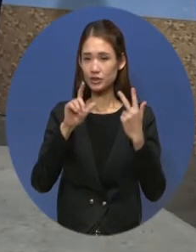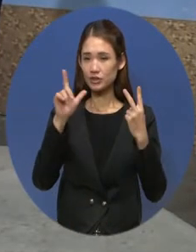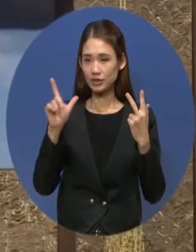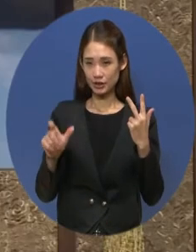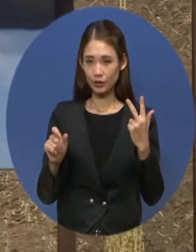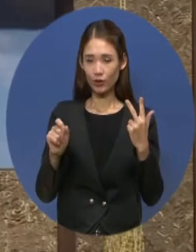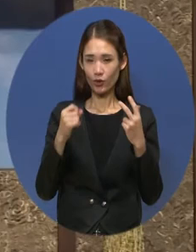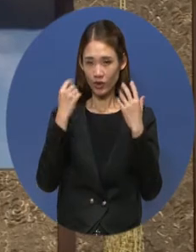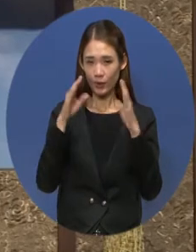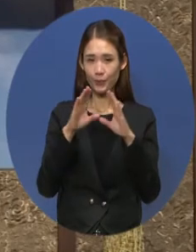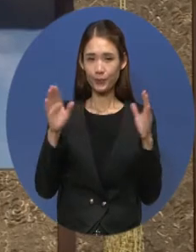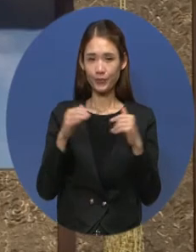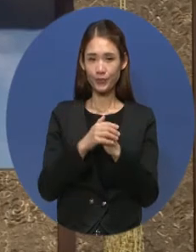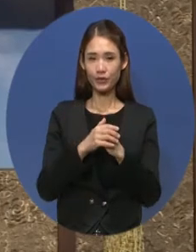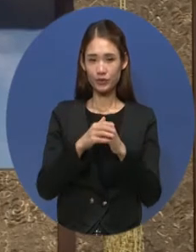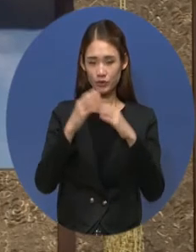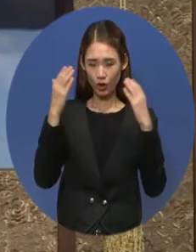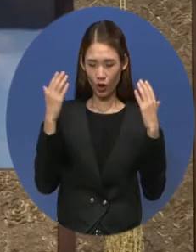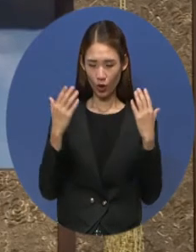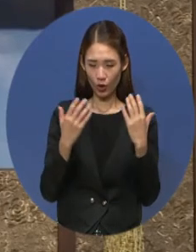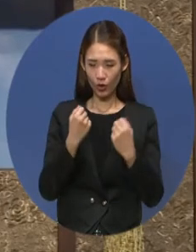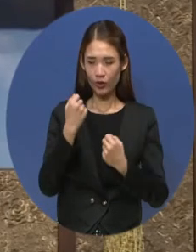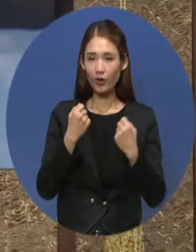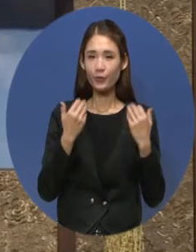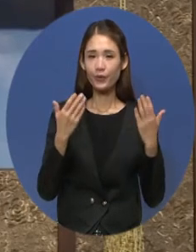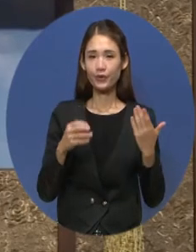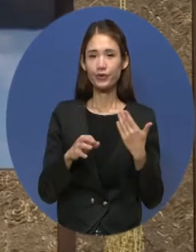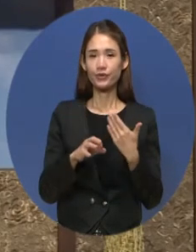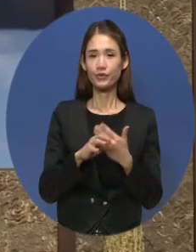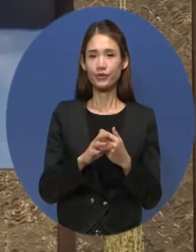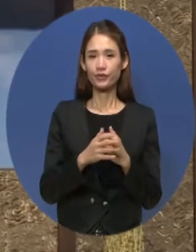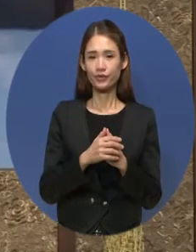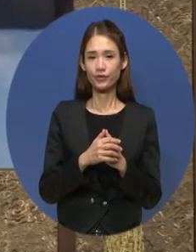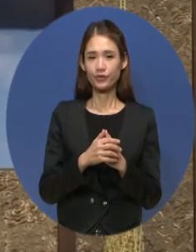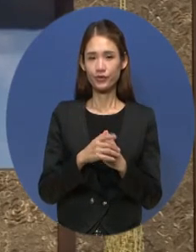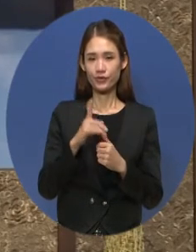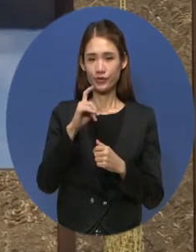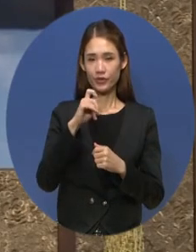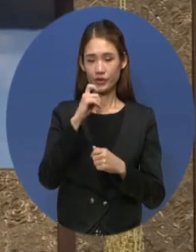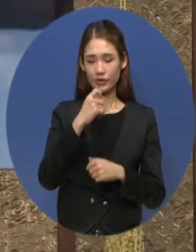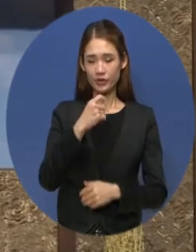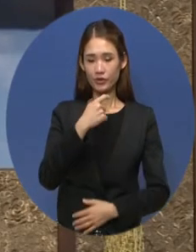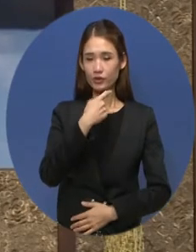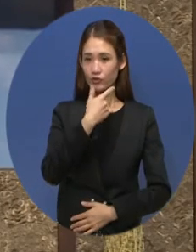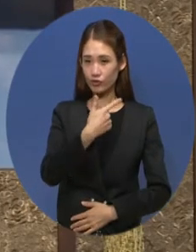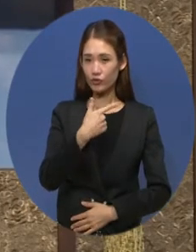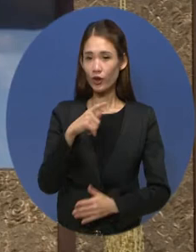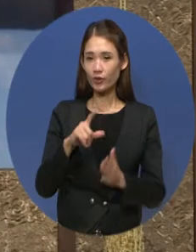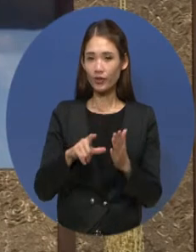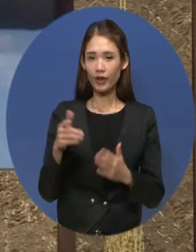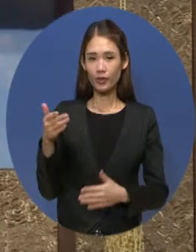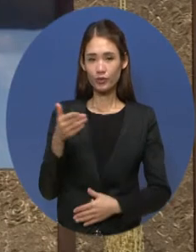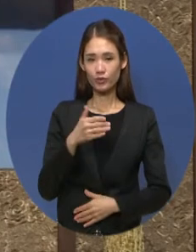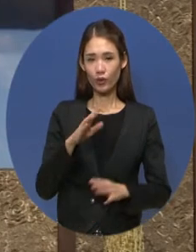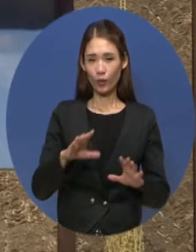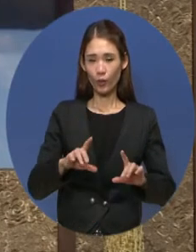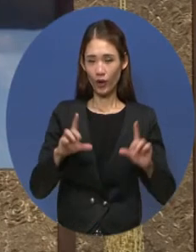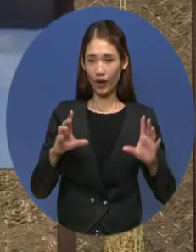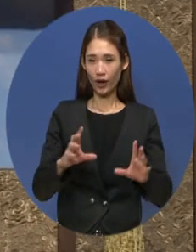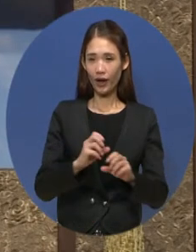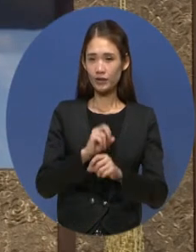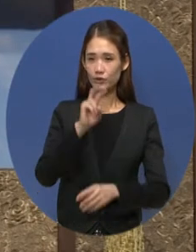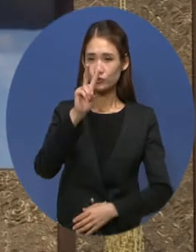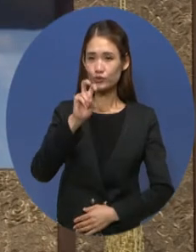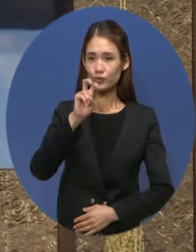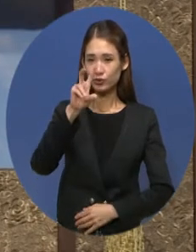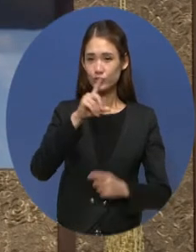되었습니다 그래서 전반적인 걸을 말씀을 드리면 예 16년 서부터 올해 까지 22개 국회에